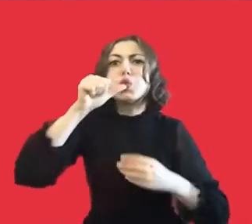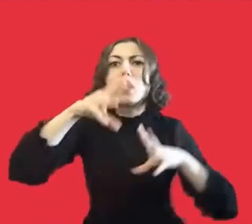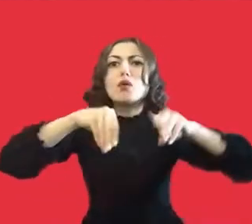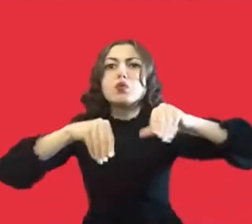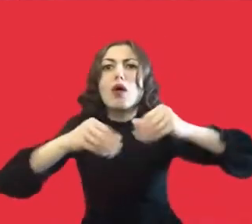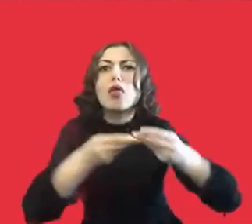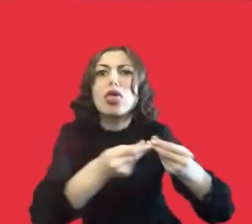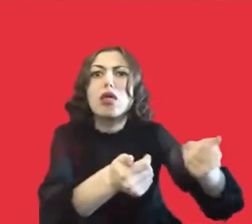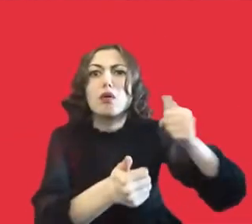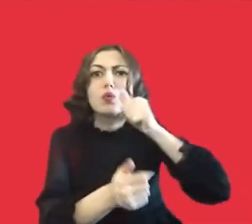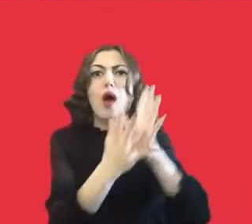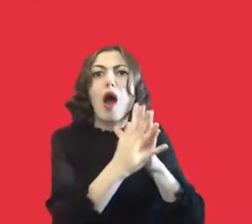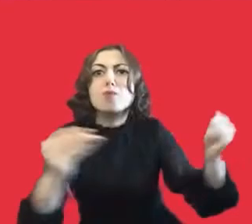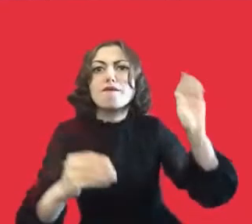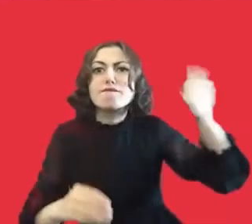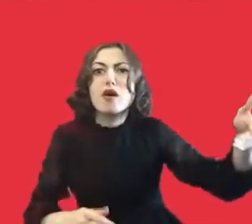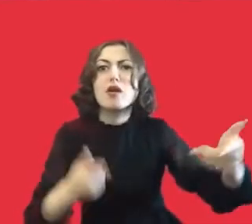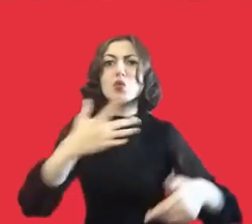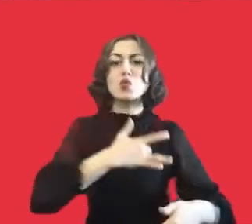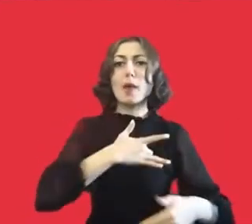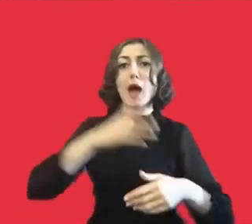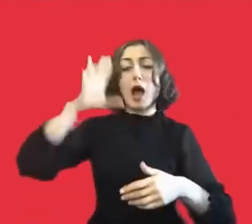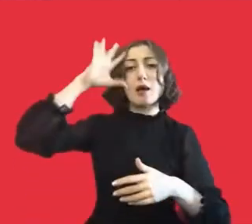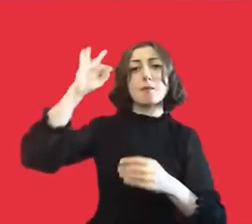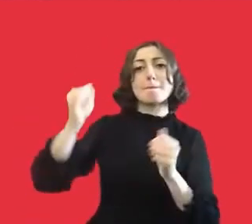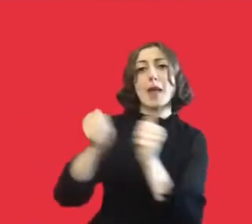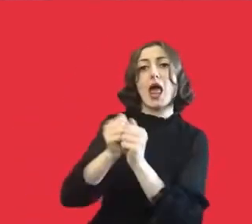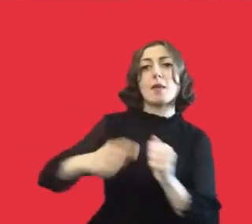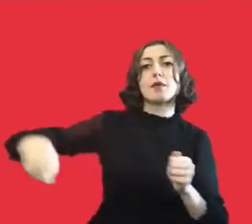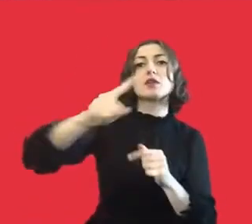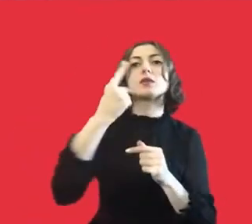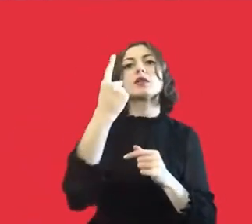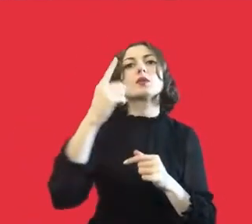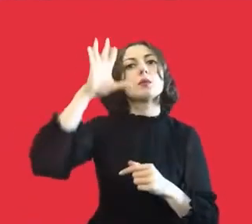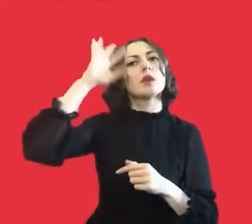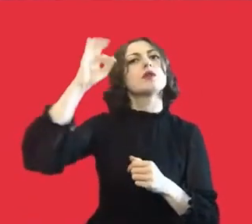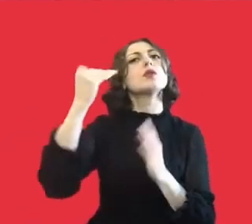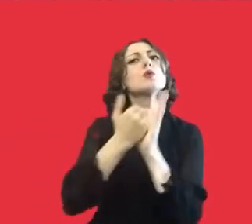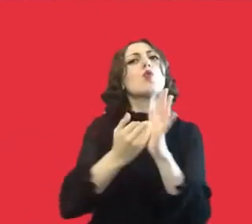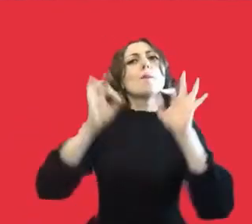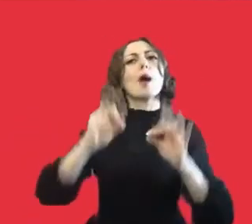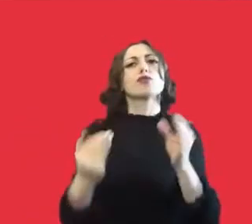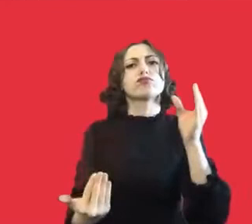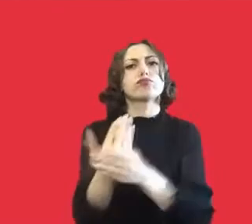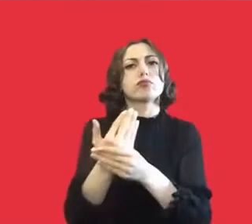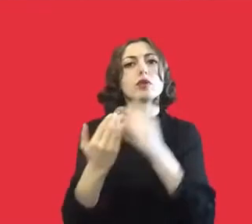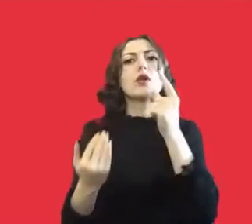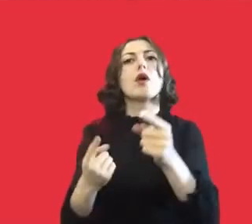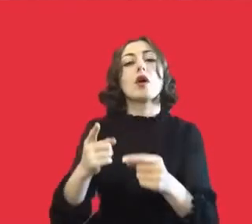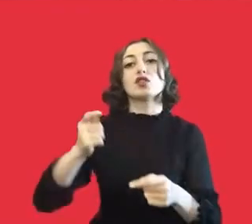Türkiye'den giden gönüllü akademisyenlerle beraber orada bir uzmanlık programı başlattık ve